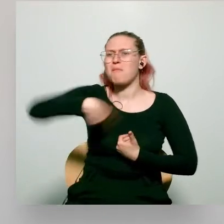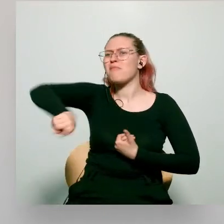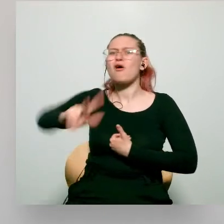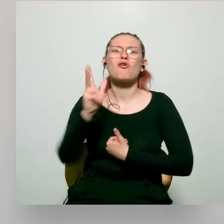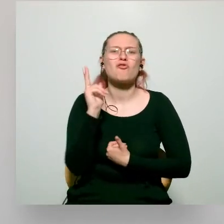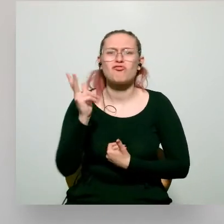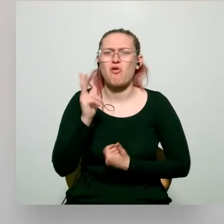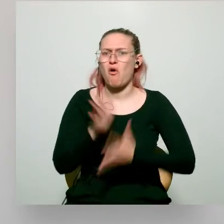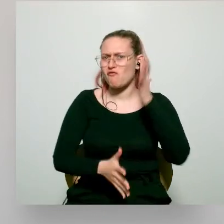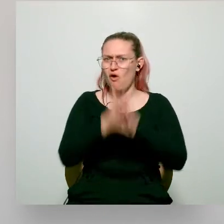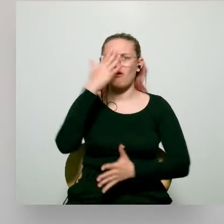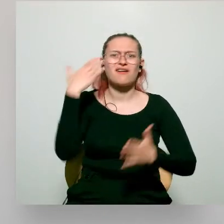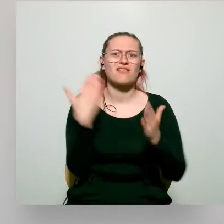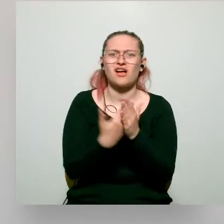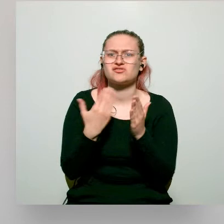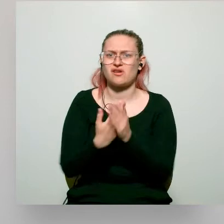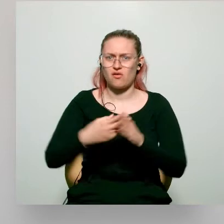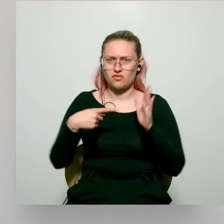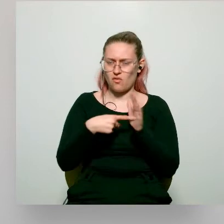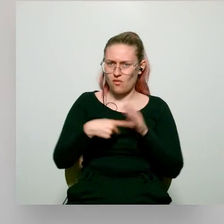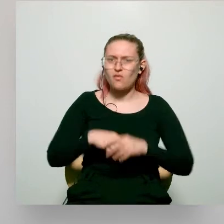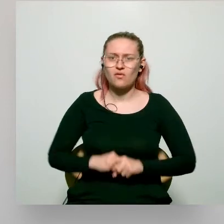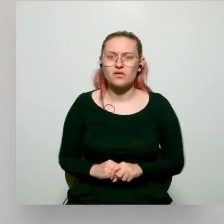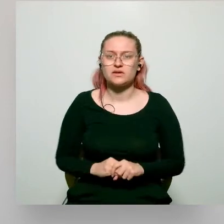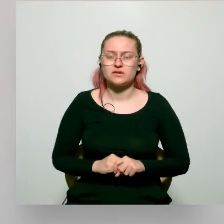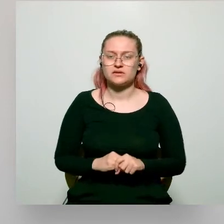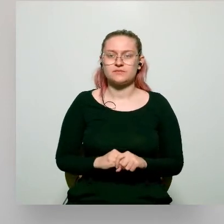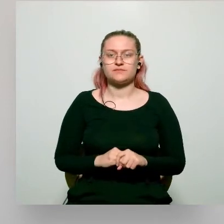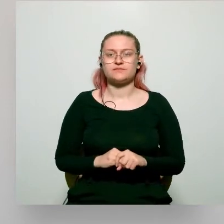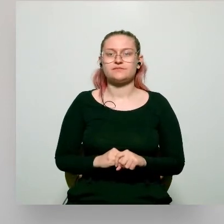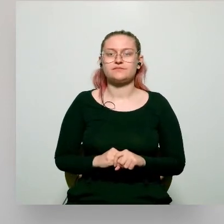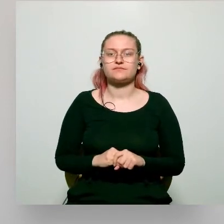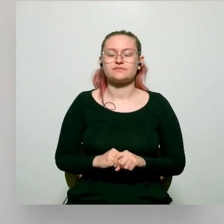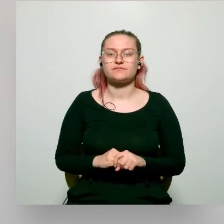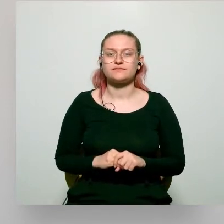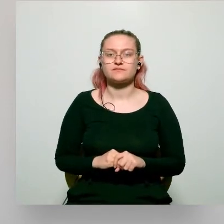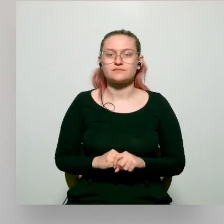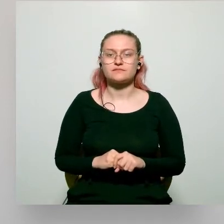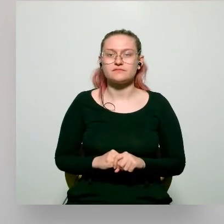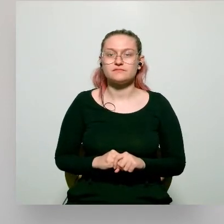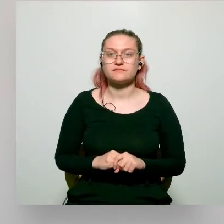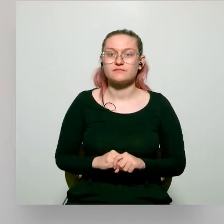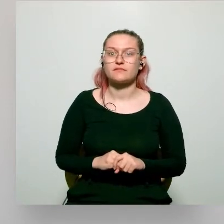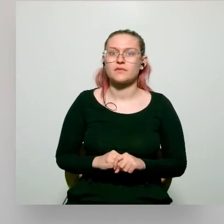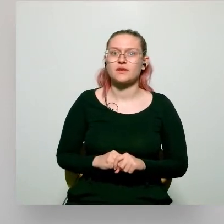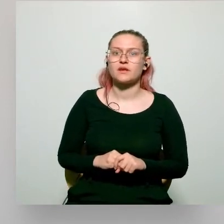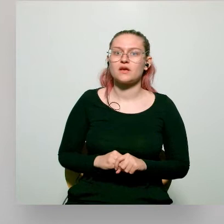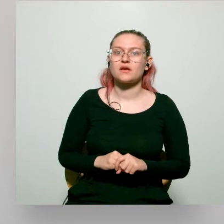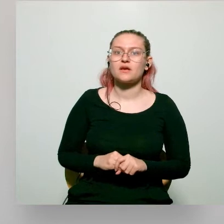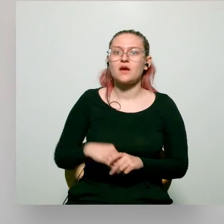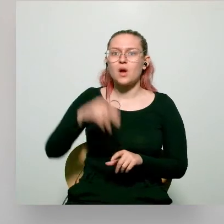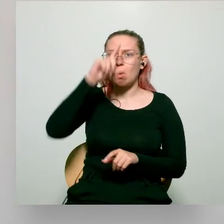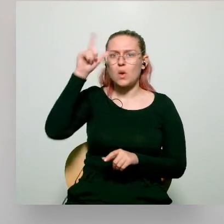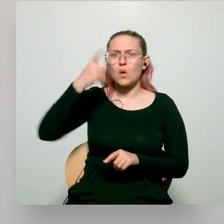tak dalej. I zaczęło się pojawiać zainteresowanie i wzajemny interes